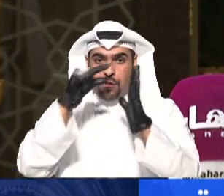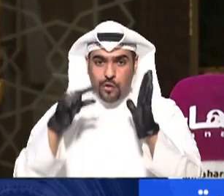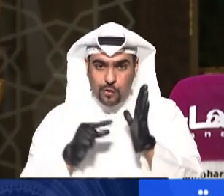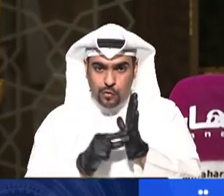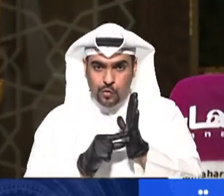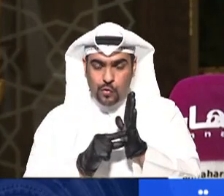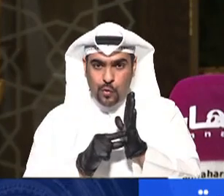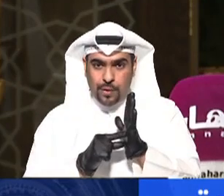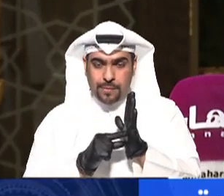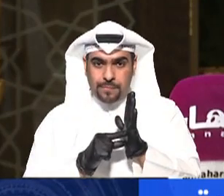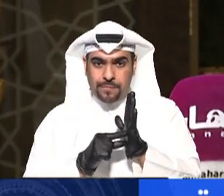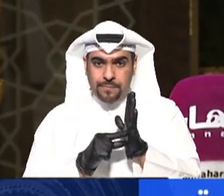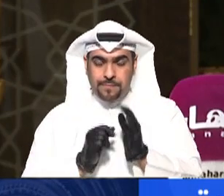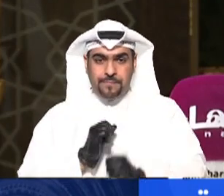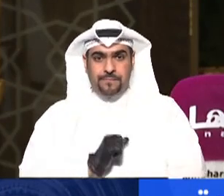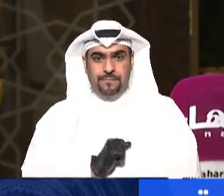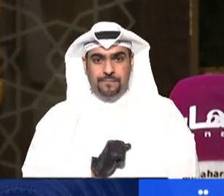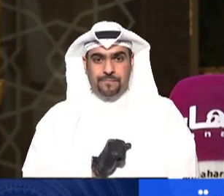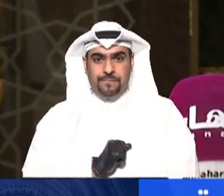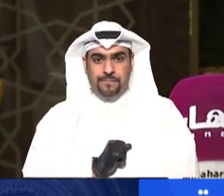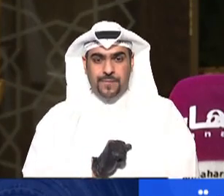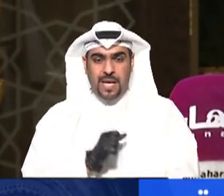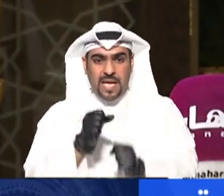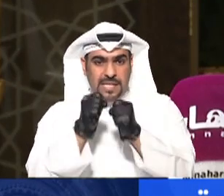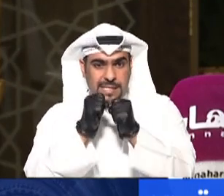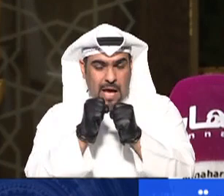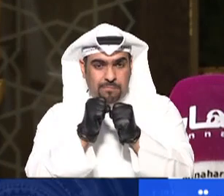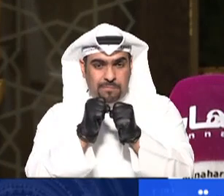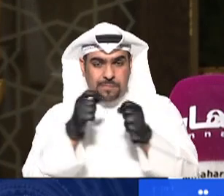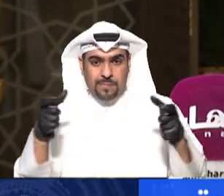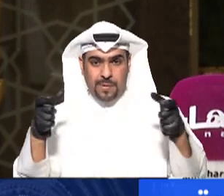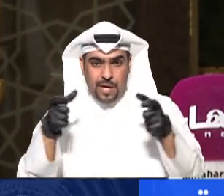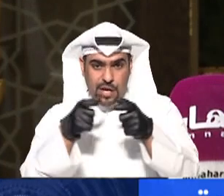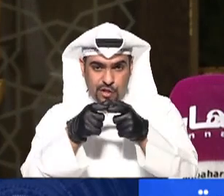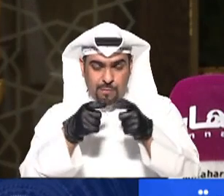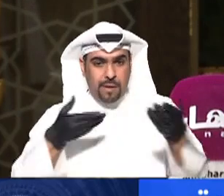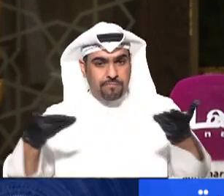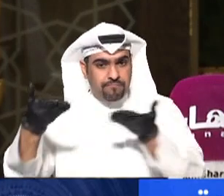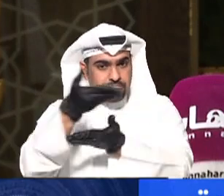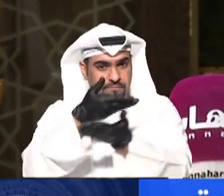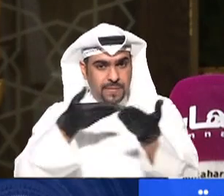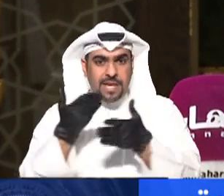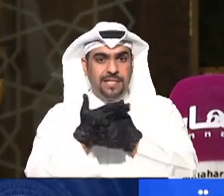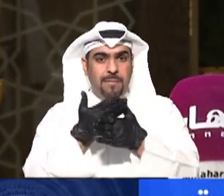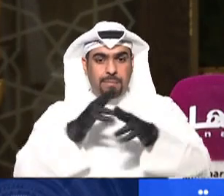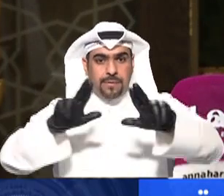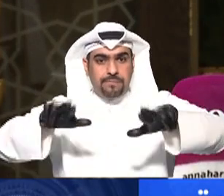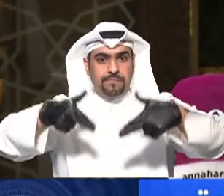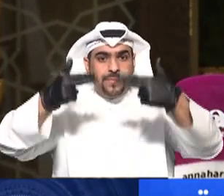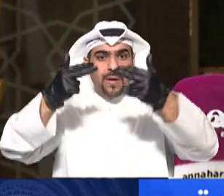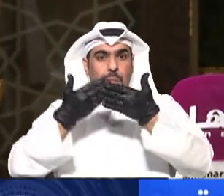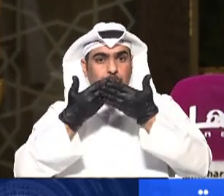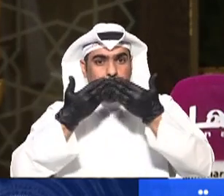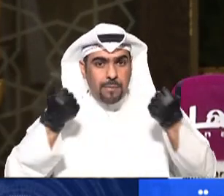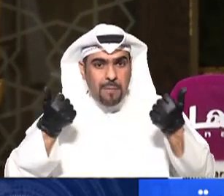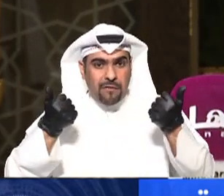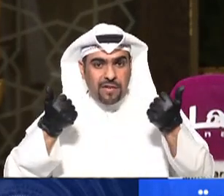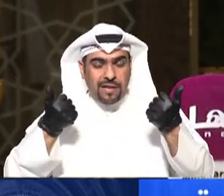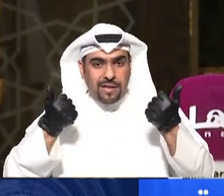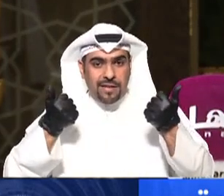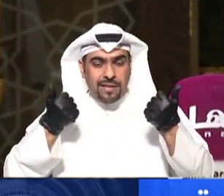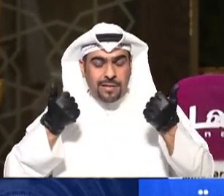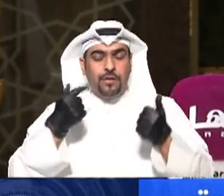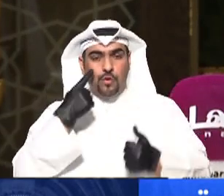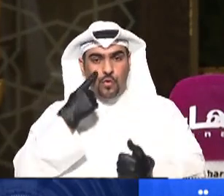التي تحول دون عقد الجلسات إلكترونيا أو أونلاين وعن بعد، بالإضافة